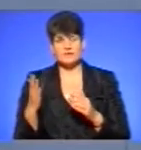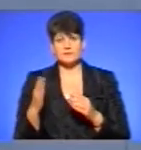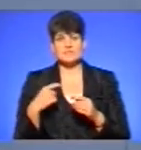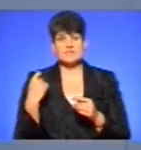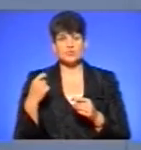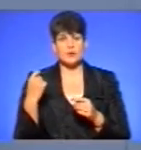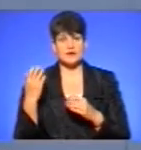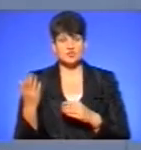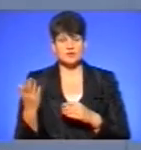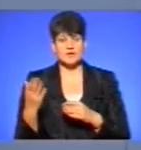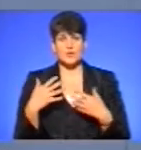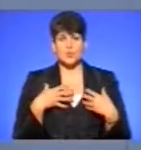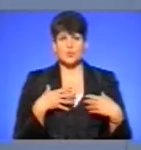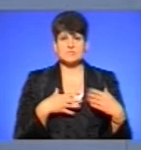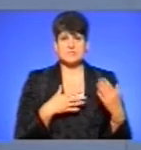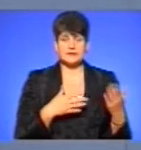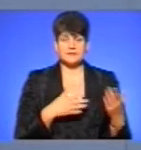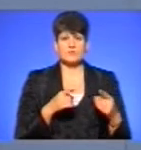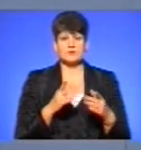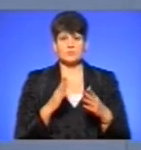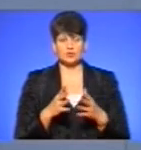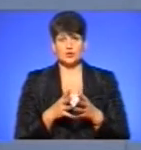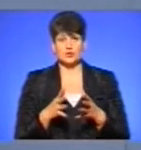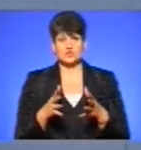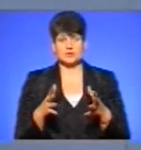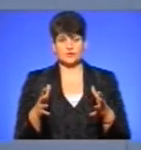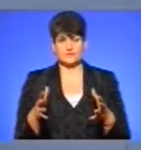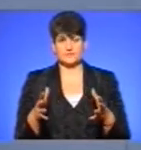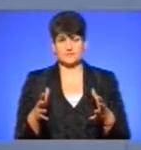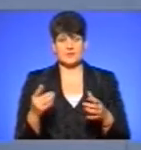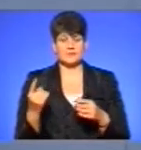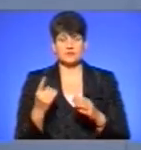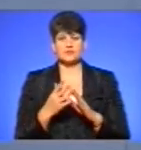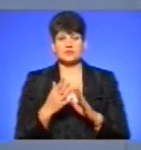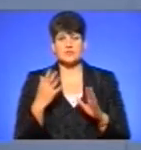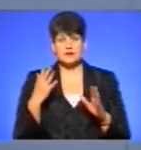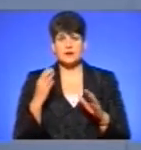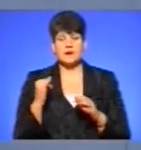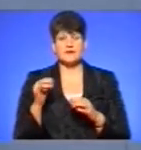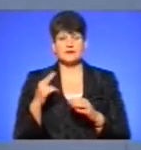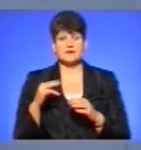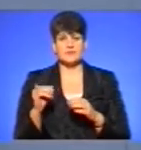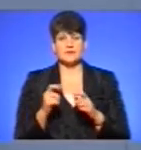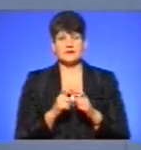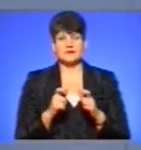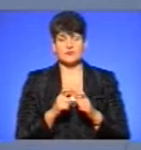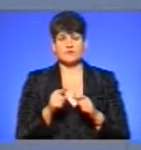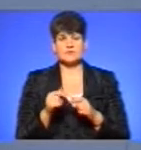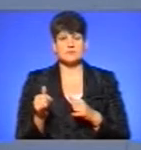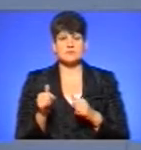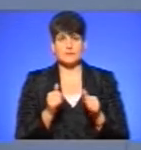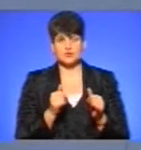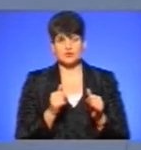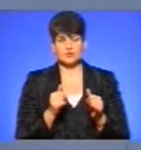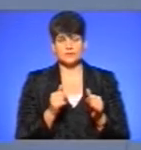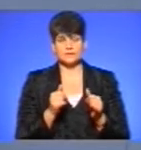Туреччина і Грузія. І вона буде і розширюватися. Але в першу чергу ID-картки це не забезпечують